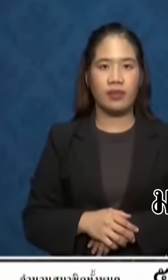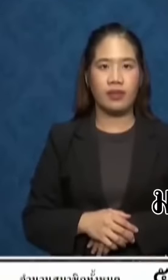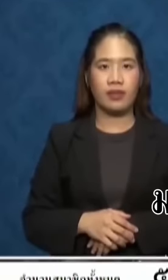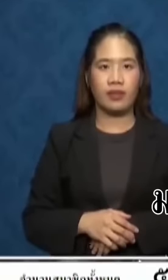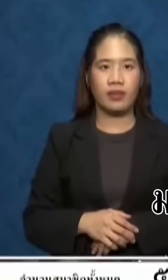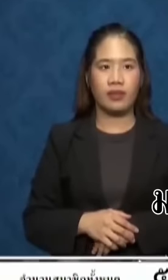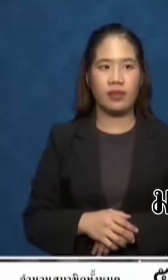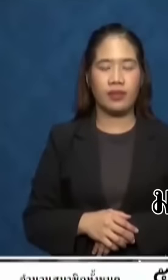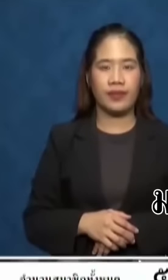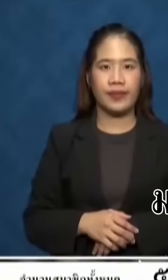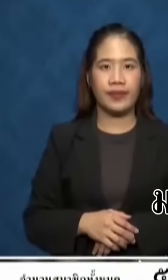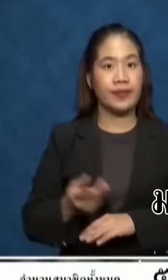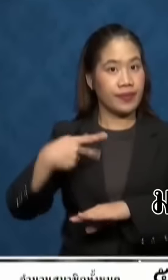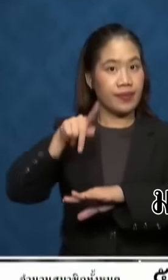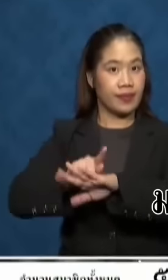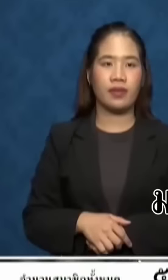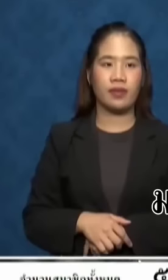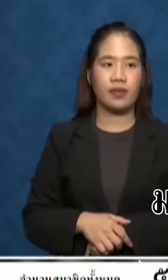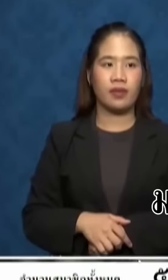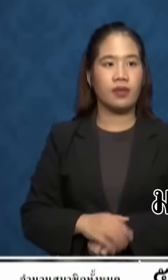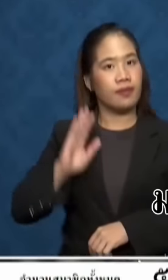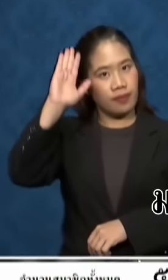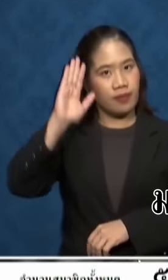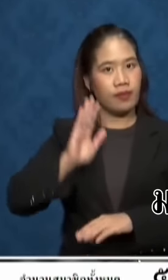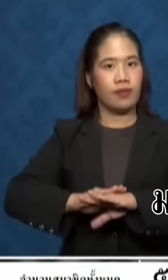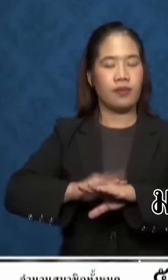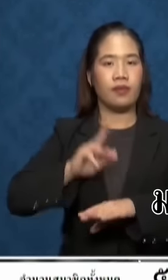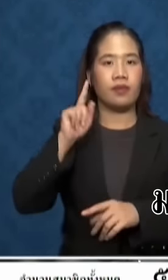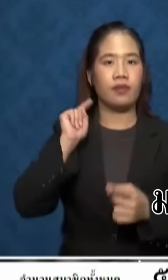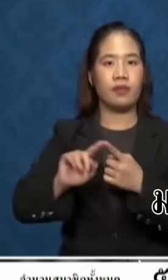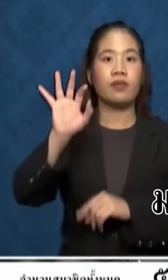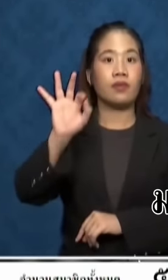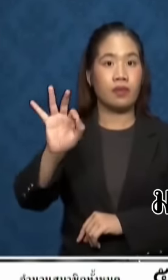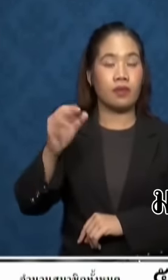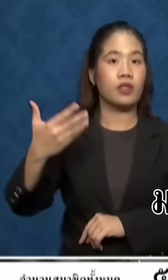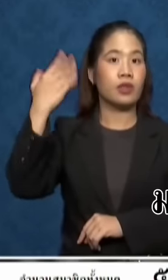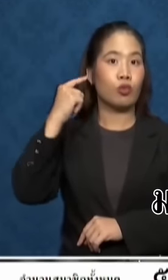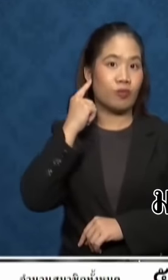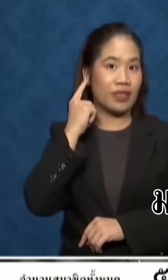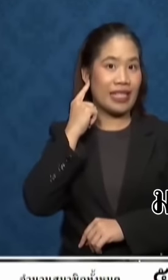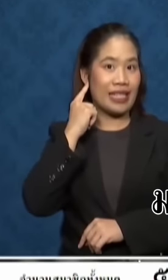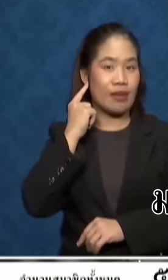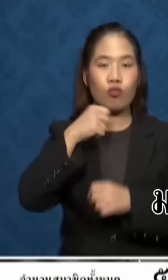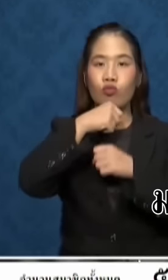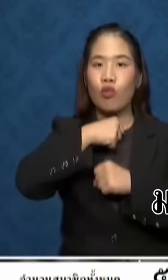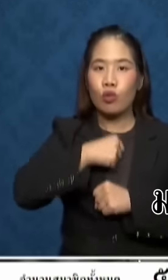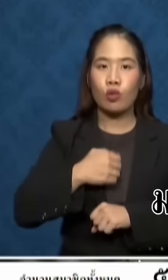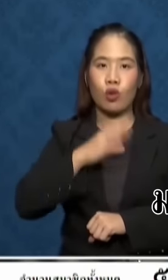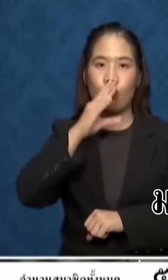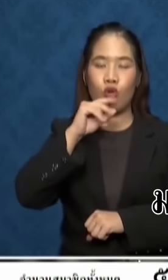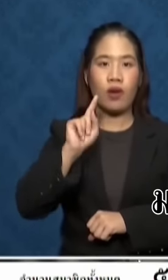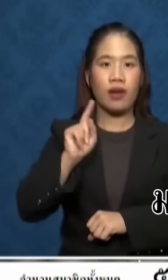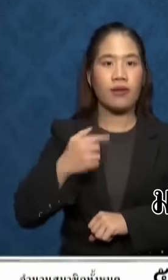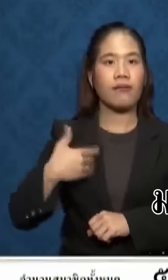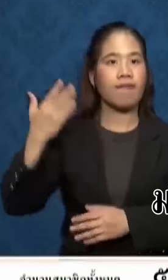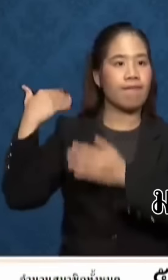ทวงครบทวงข้อ 9 นั่ลครับจะกู้นี้ผมได้ยิท่านพูวูโสพูดว่าอดีต